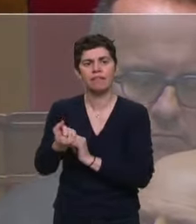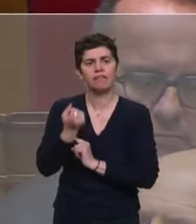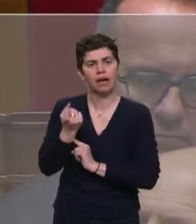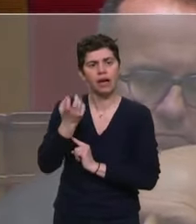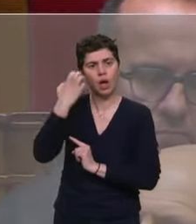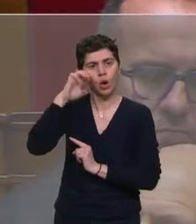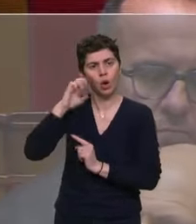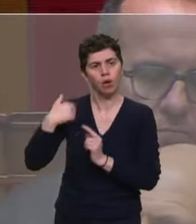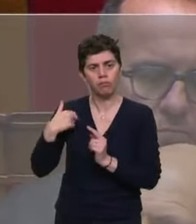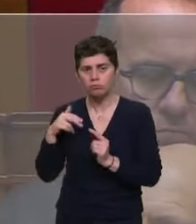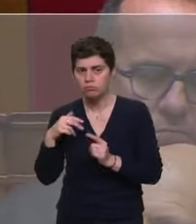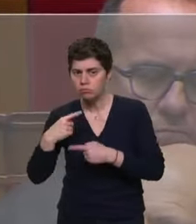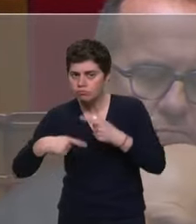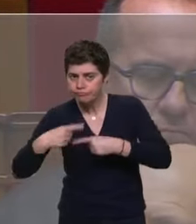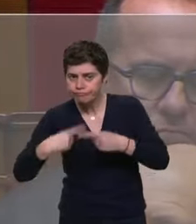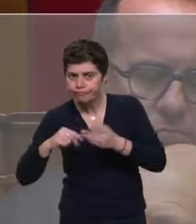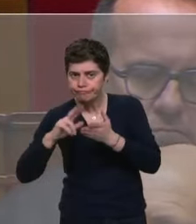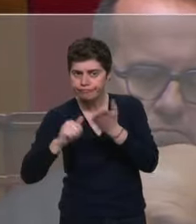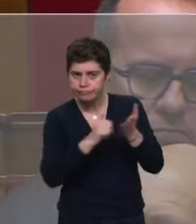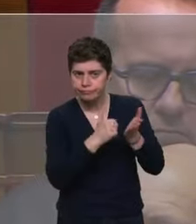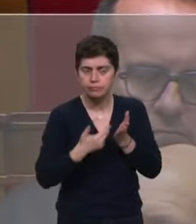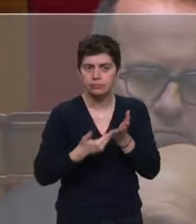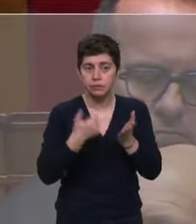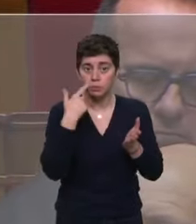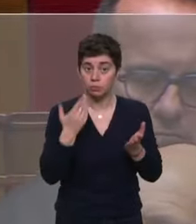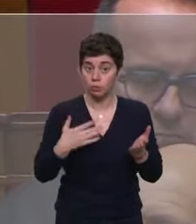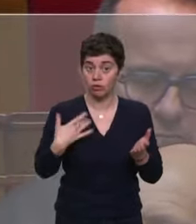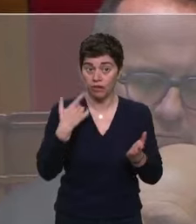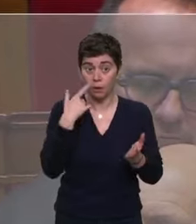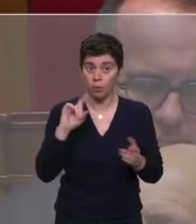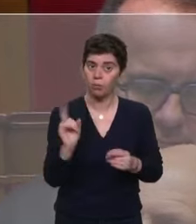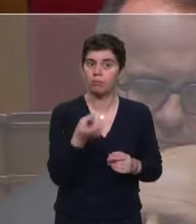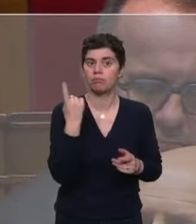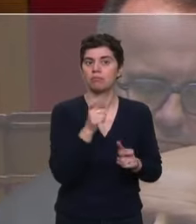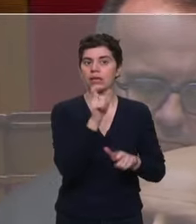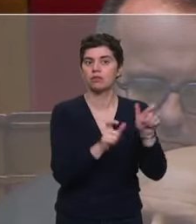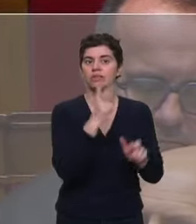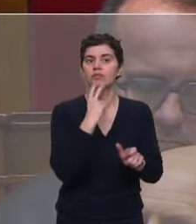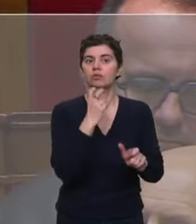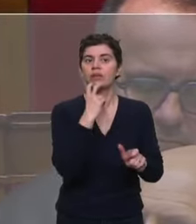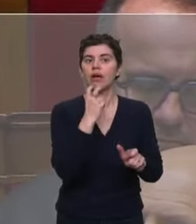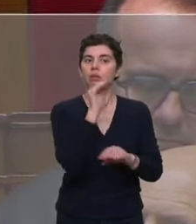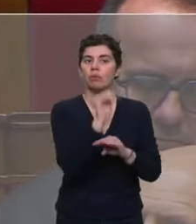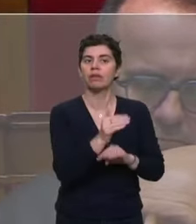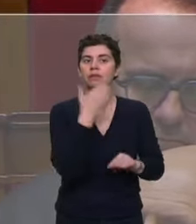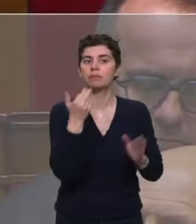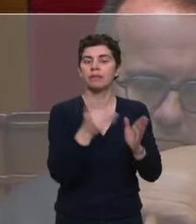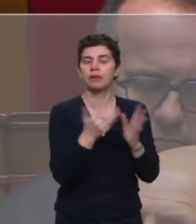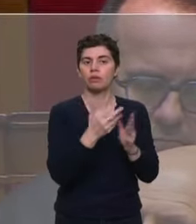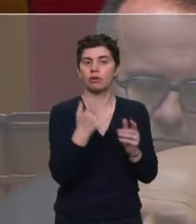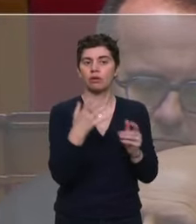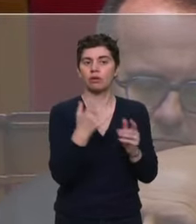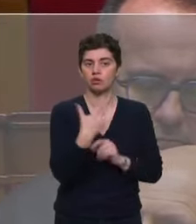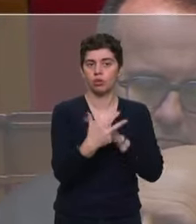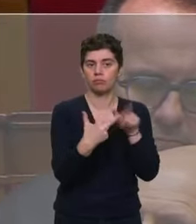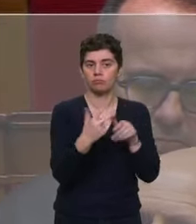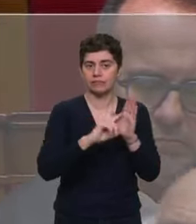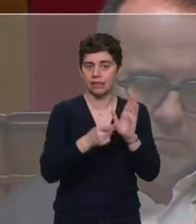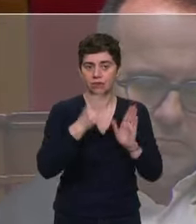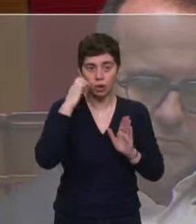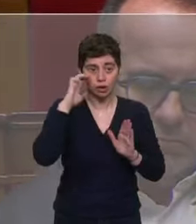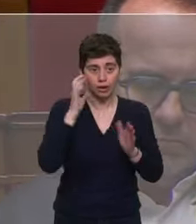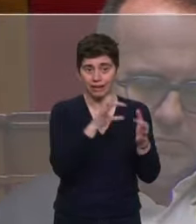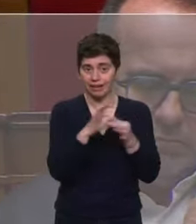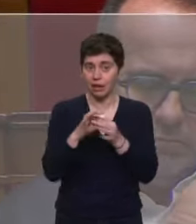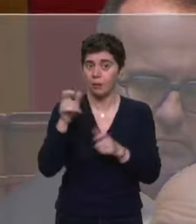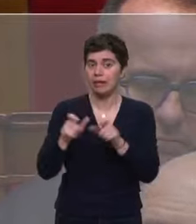cours d'adoption avec objet une meilleure protection de nos concitoyens. J'en citerai trois. Il y a la directive européenne relative